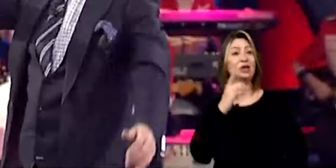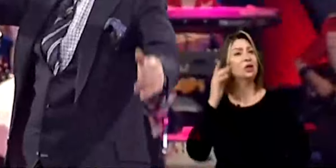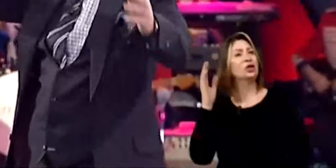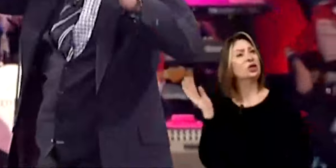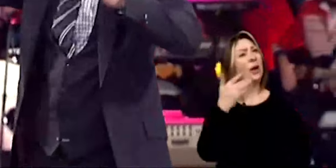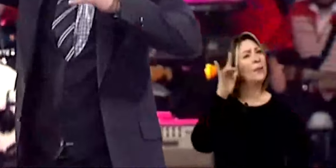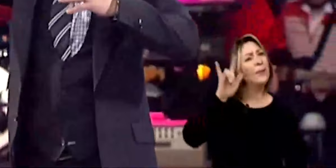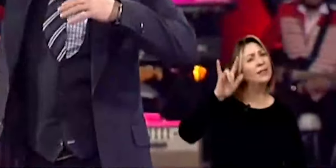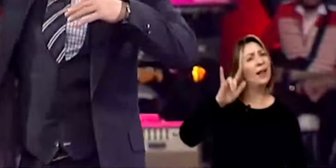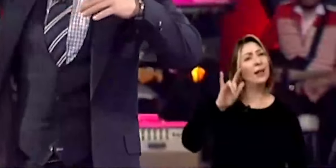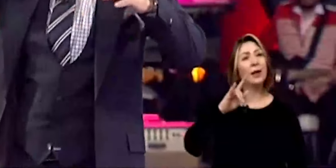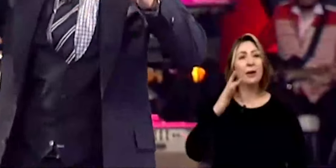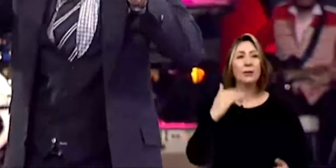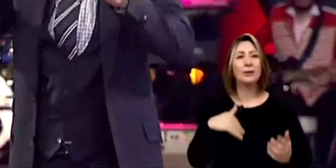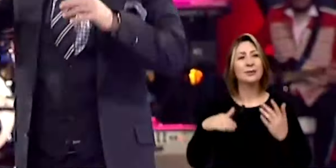bir Metallica.